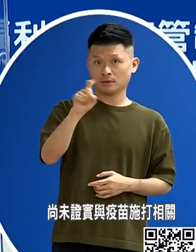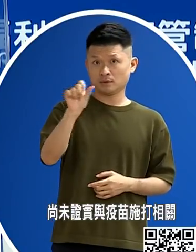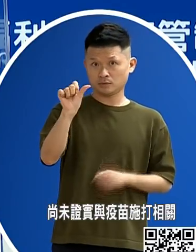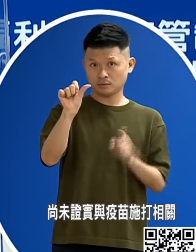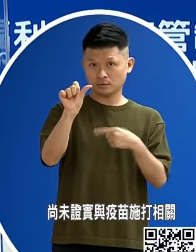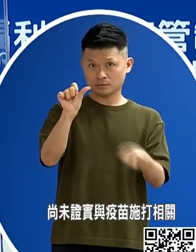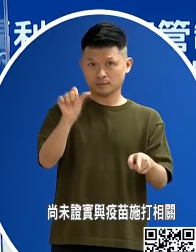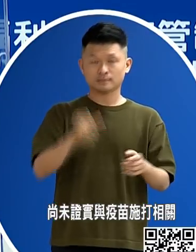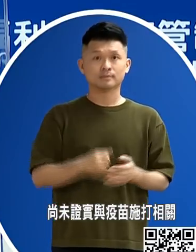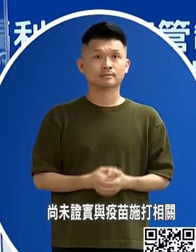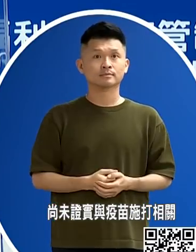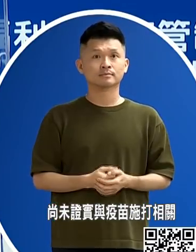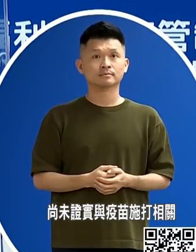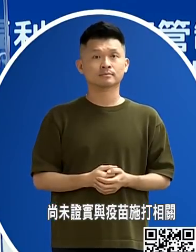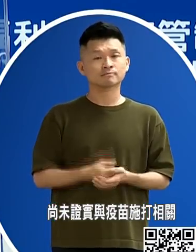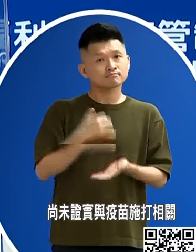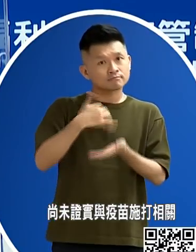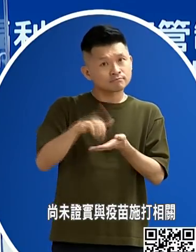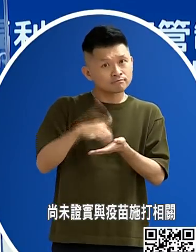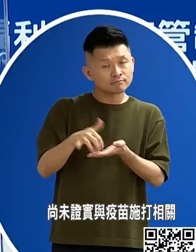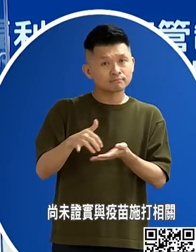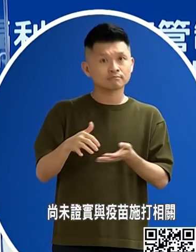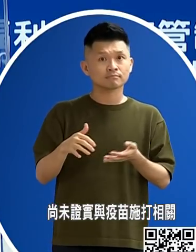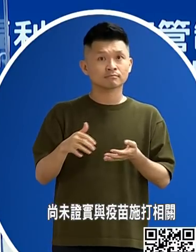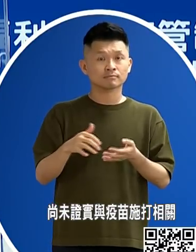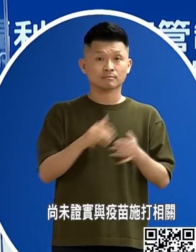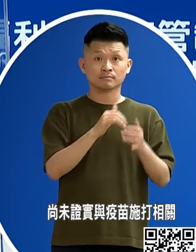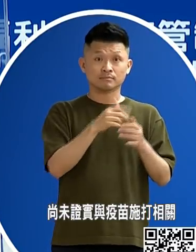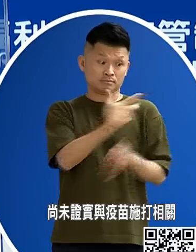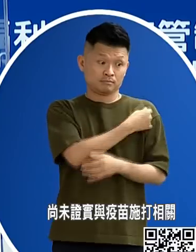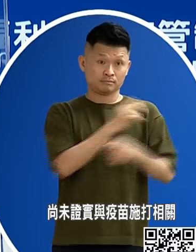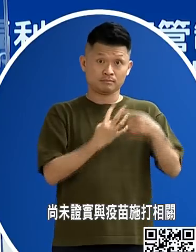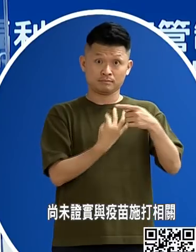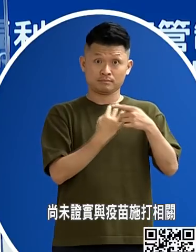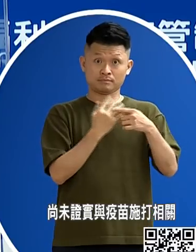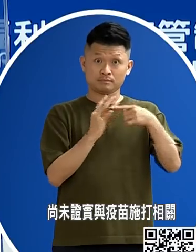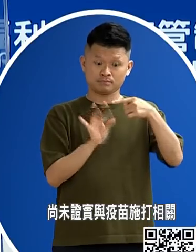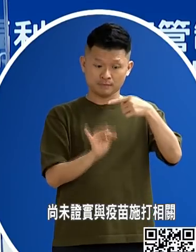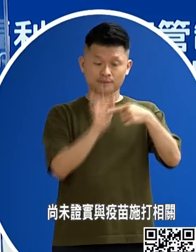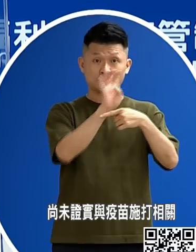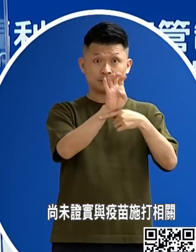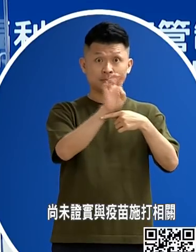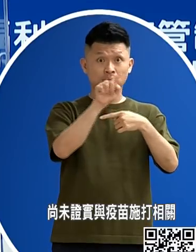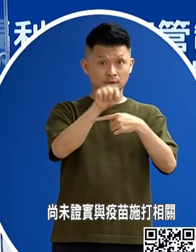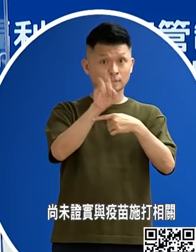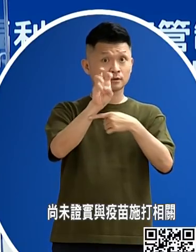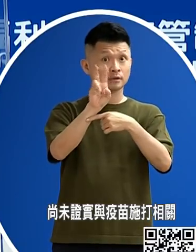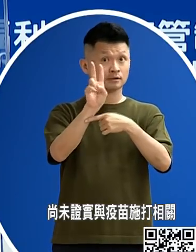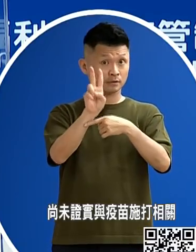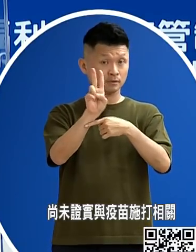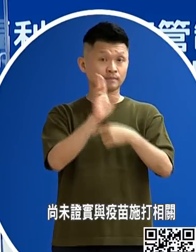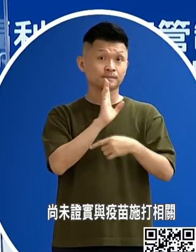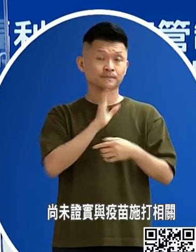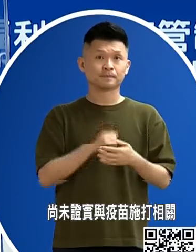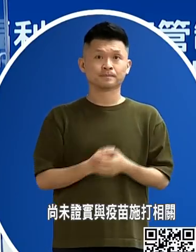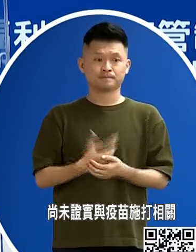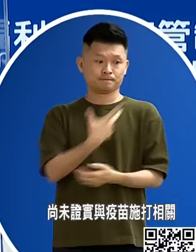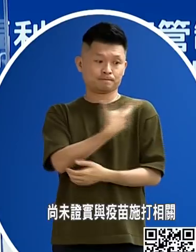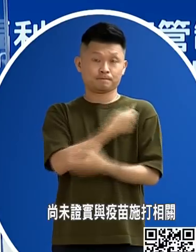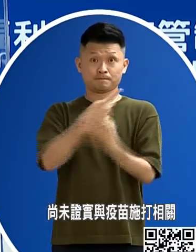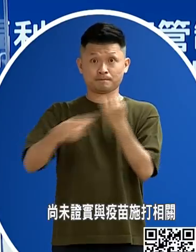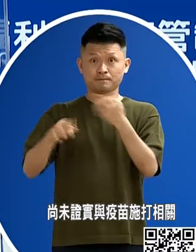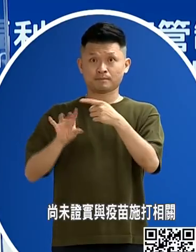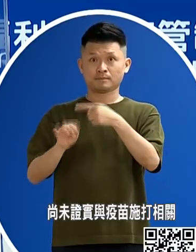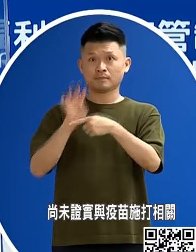179,215，所以我们现在的人口涵盖率是40.32%，那即使人口比